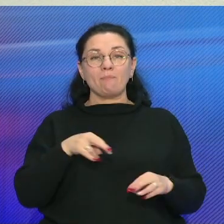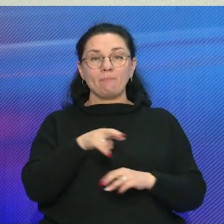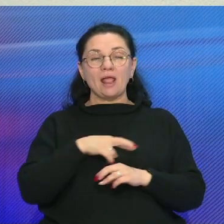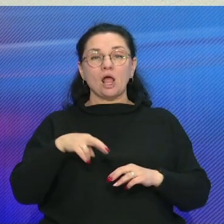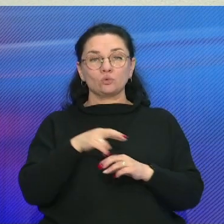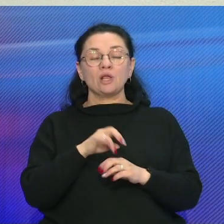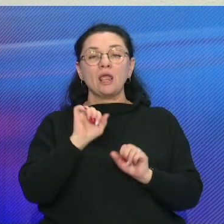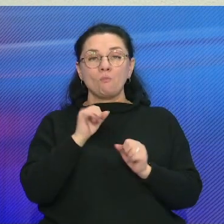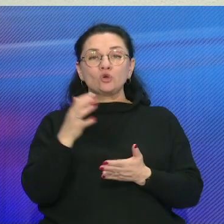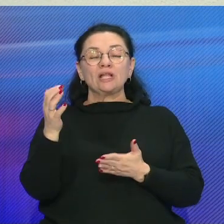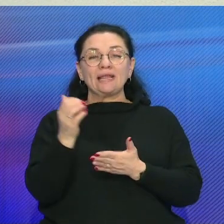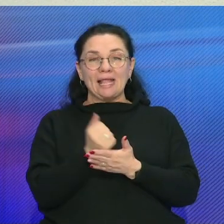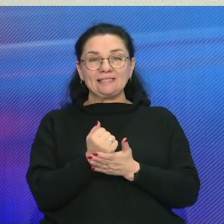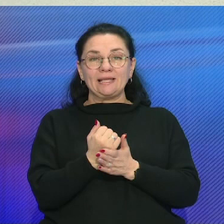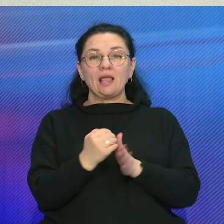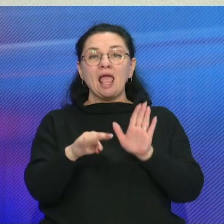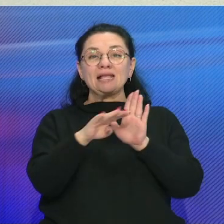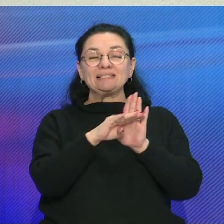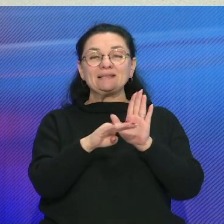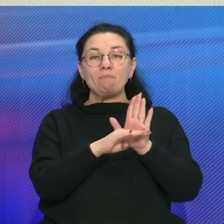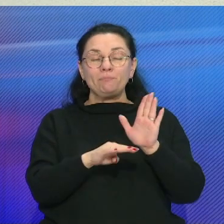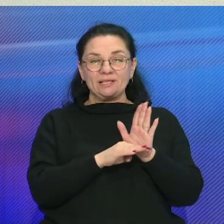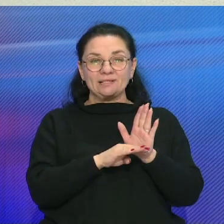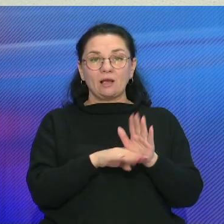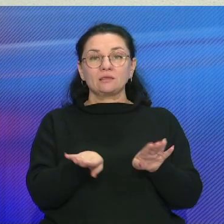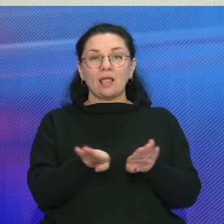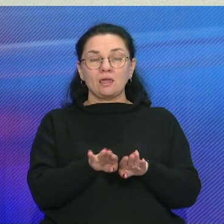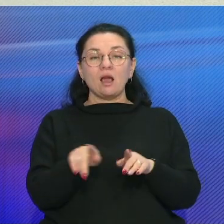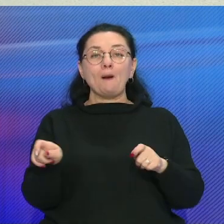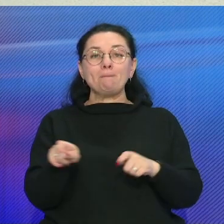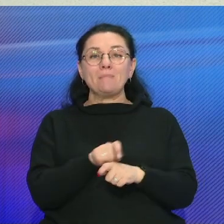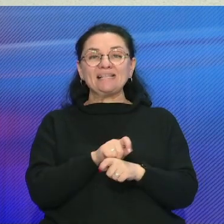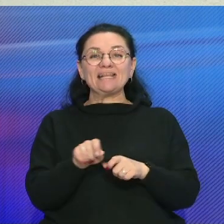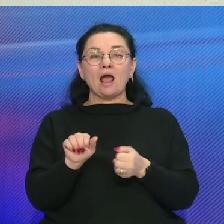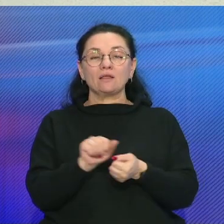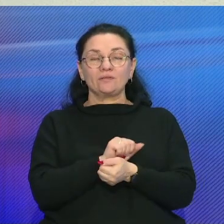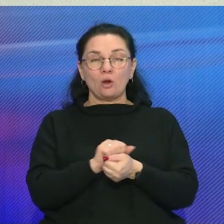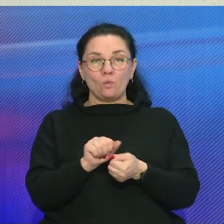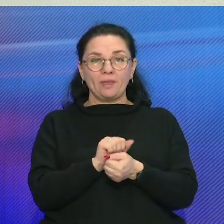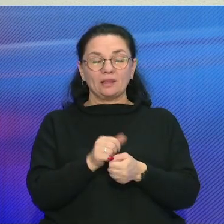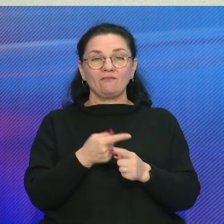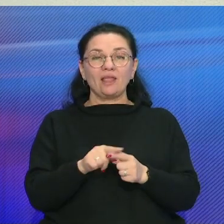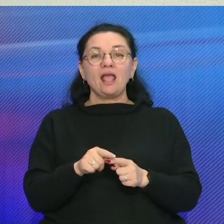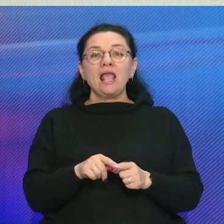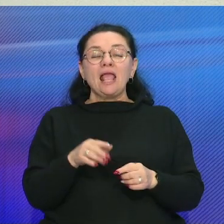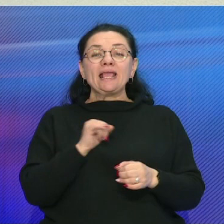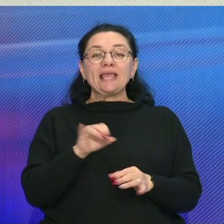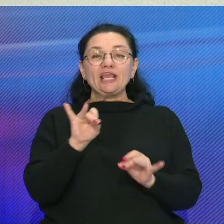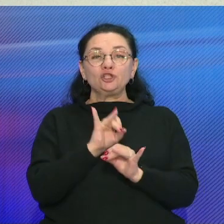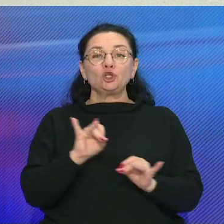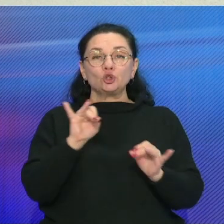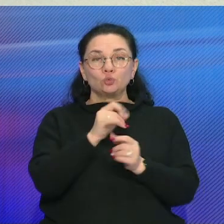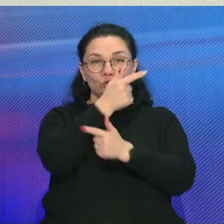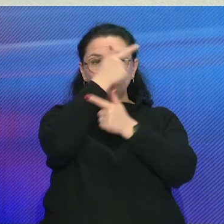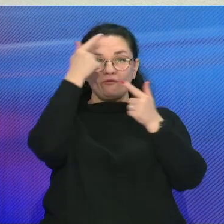найти республиканский список экстремистских материалов. Достаточно большого объема, 848 страниц, но найти интересующую